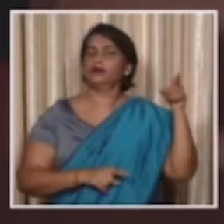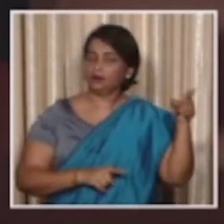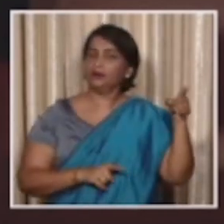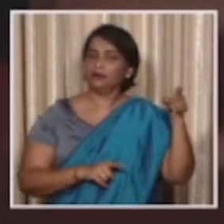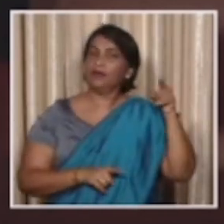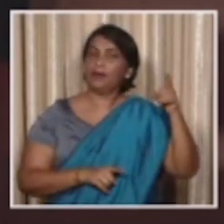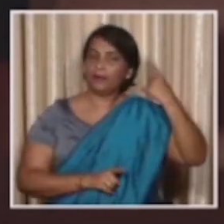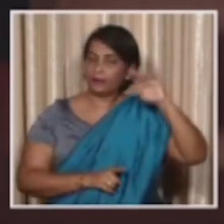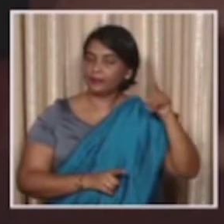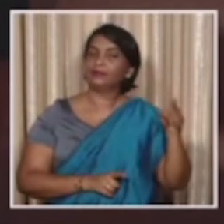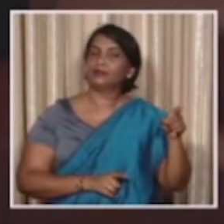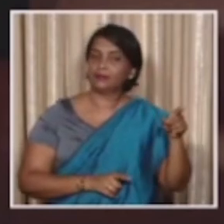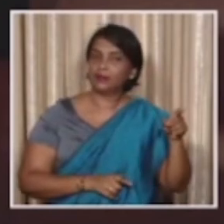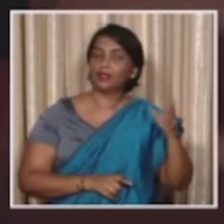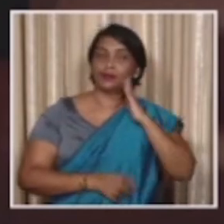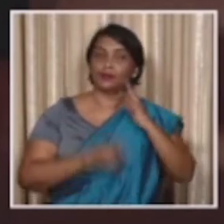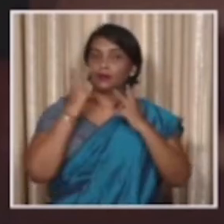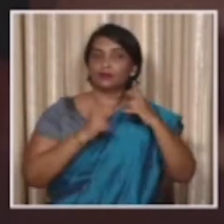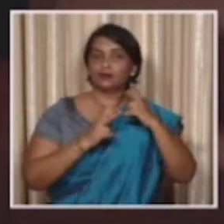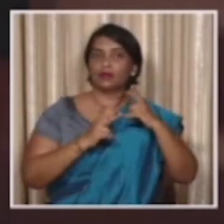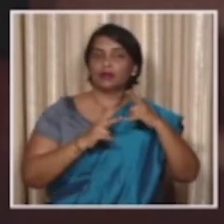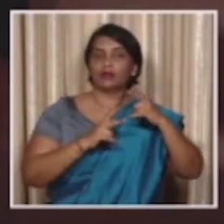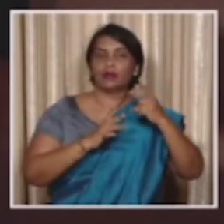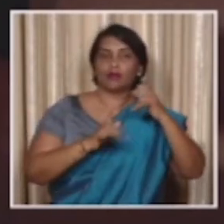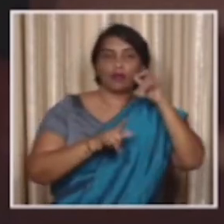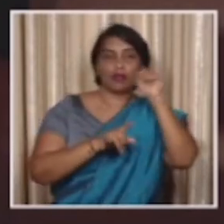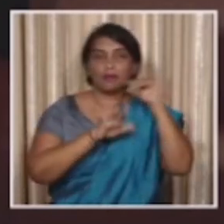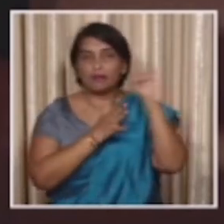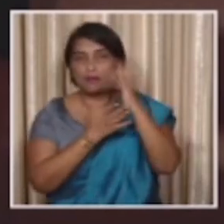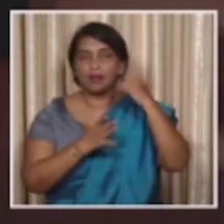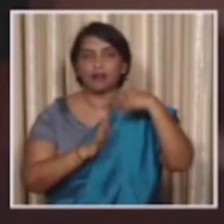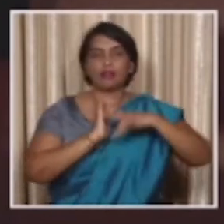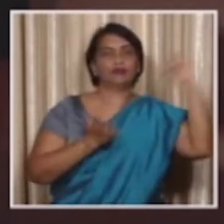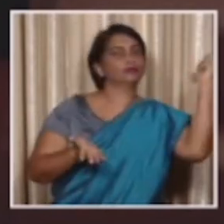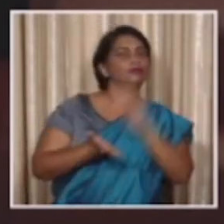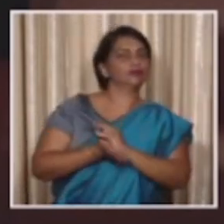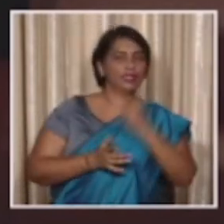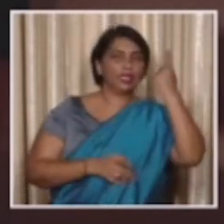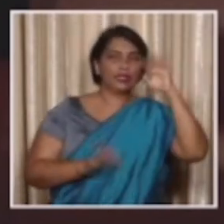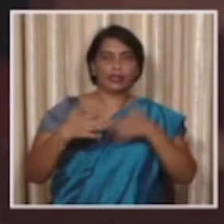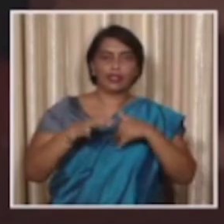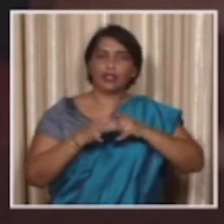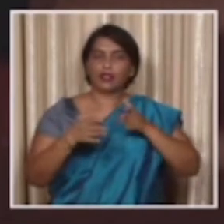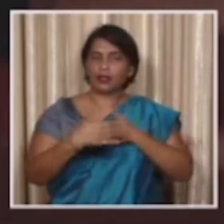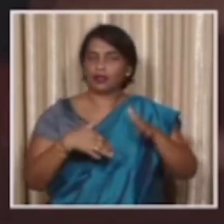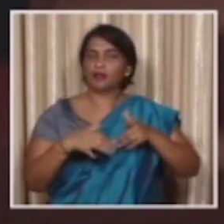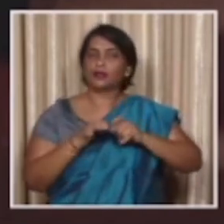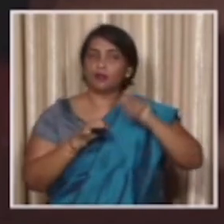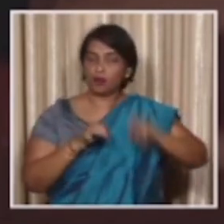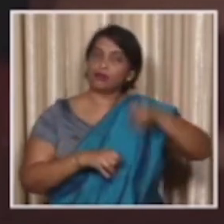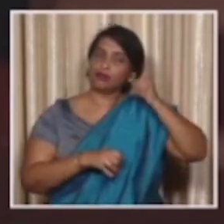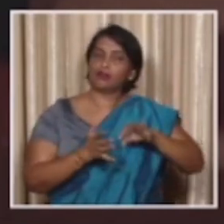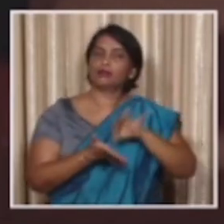නිසා ඊයේ ඒ සංචාරකෝ දැන් ලංකාවට ඇදෙනවා. ඒ නිසා ඊයේ කැබිනට් මණ්ඩලයේදී තීන්දුව කරා ෆ්‍රී වීසා නිකුත්